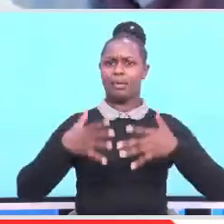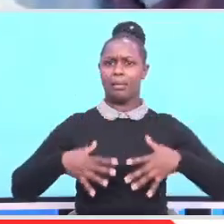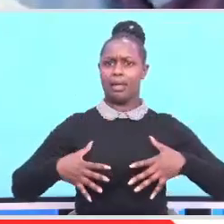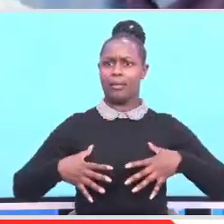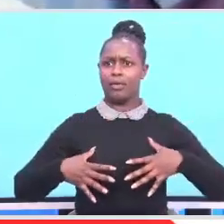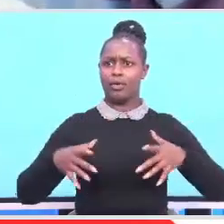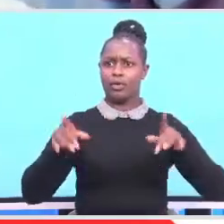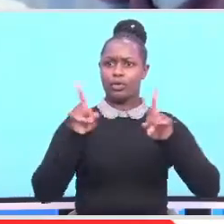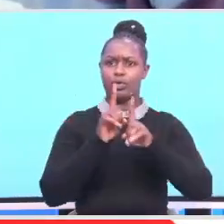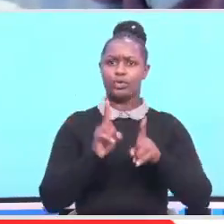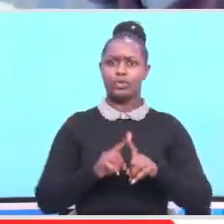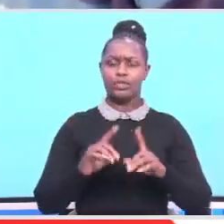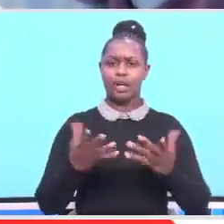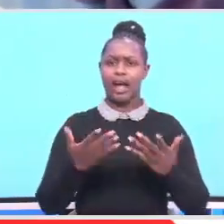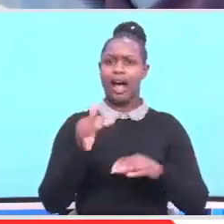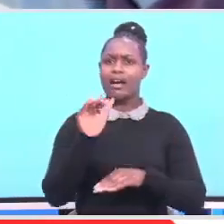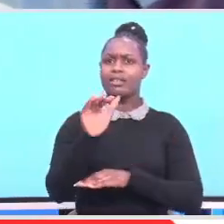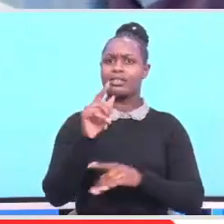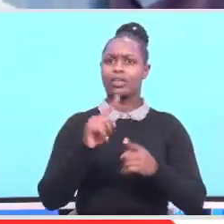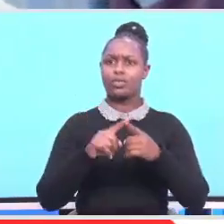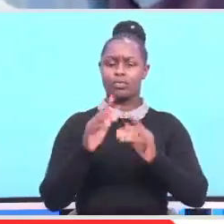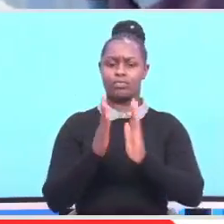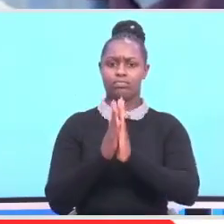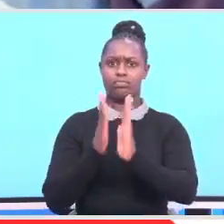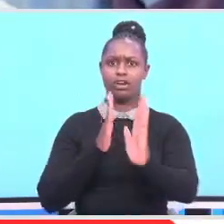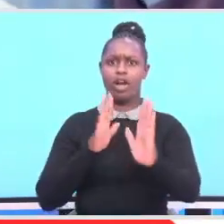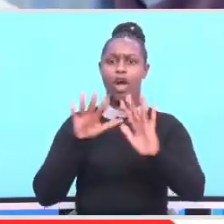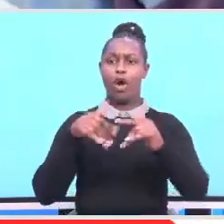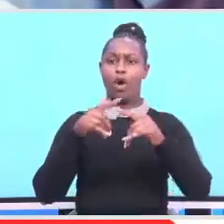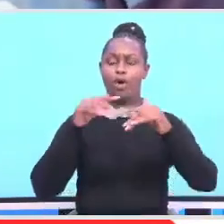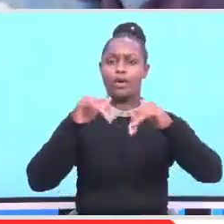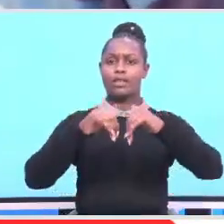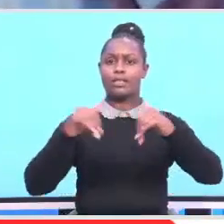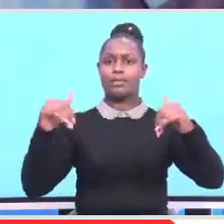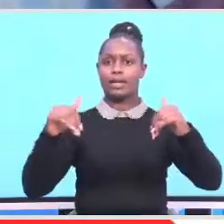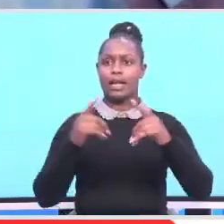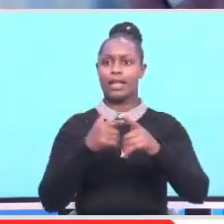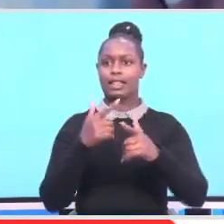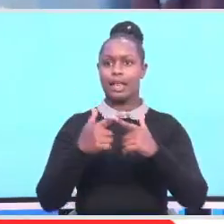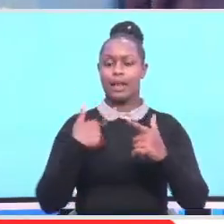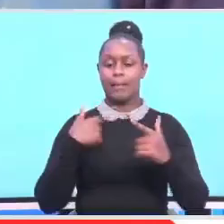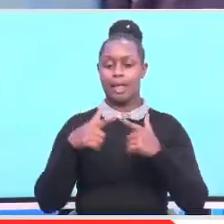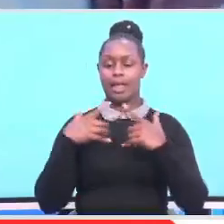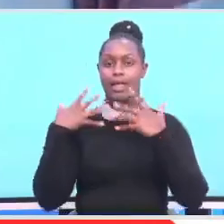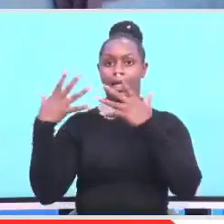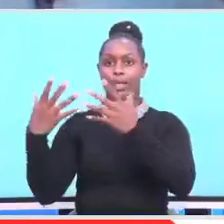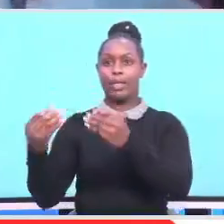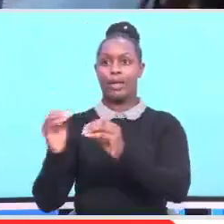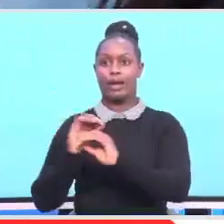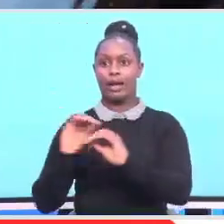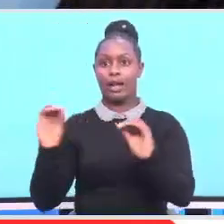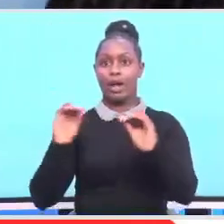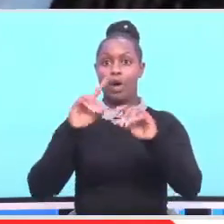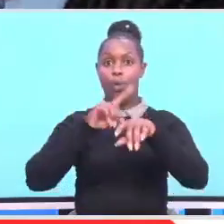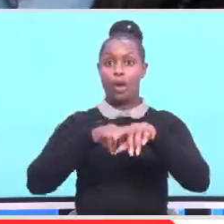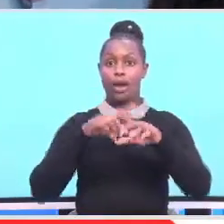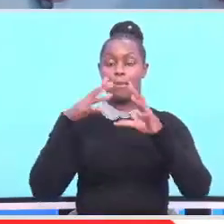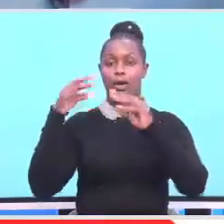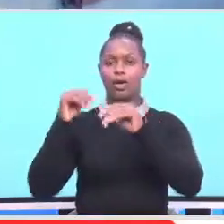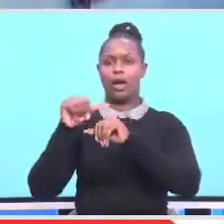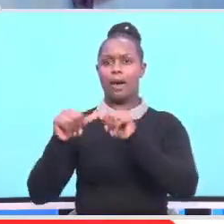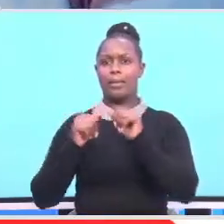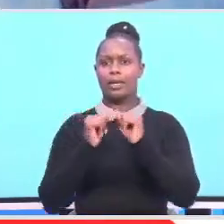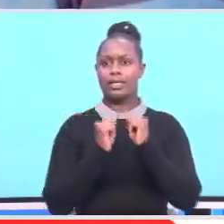akishakuta mtu wa ukimwi line up ama muende dawa ile side, hiyo at least takuwa naenda hapo. Then nikienda kama niko a 16 year old aende